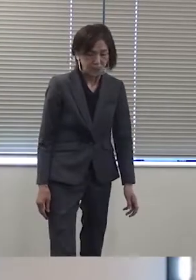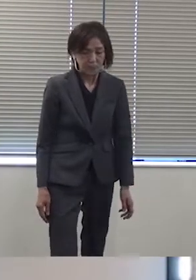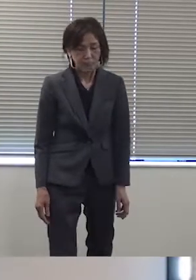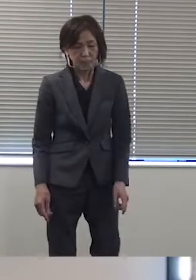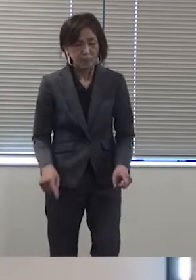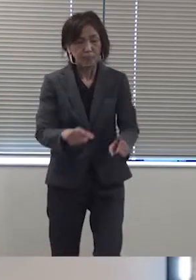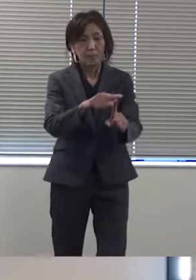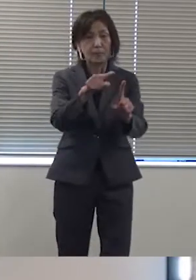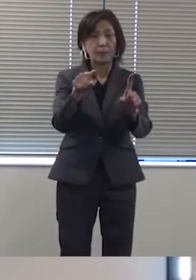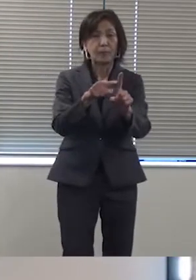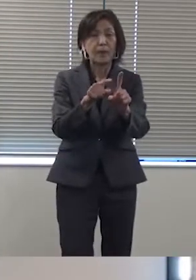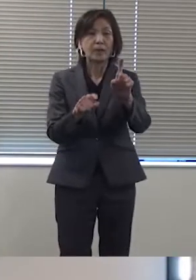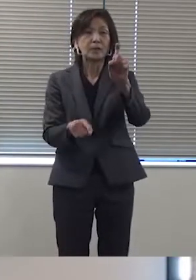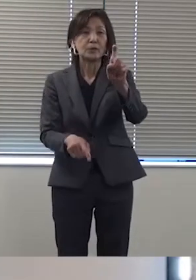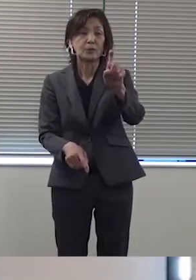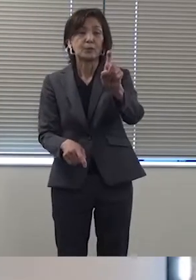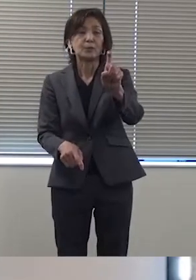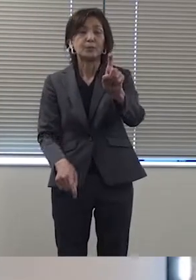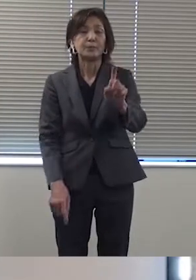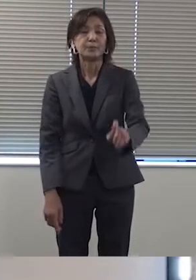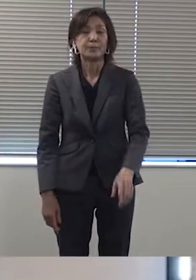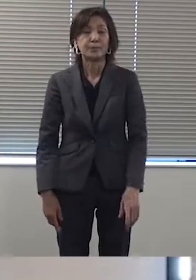が、